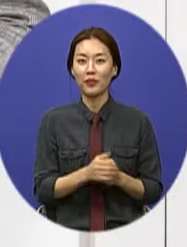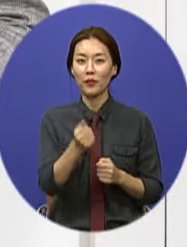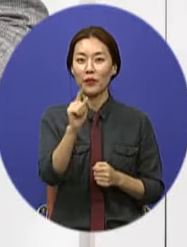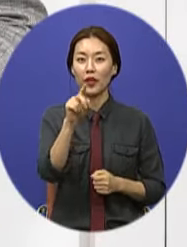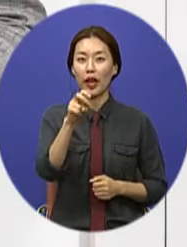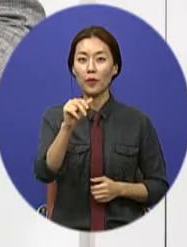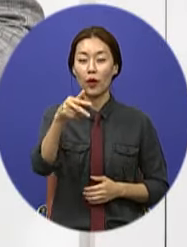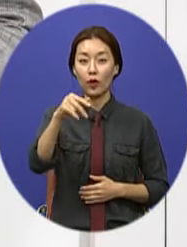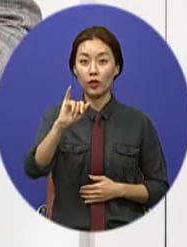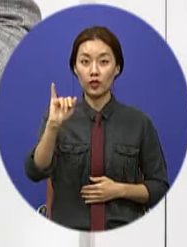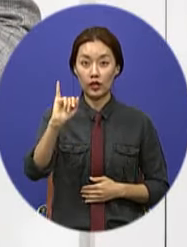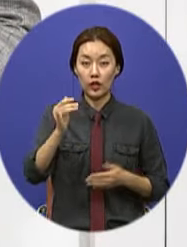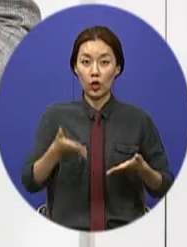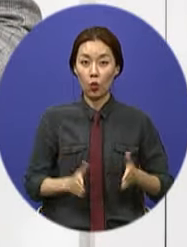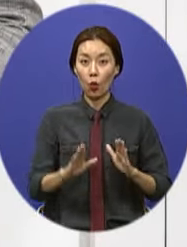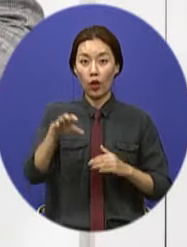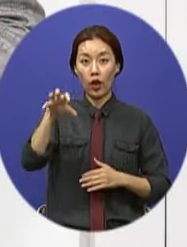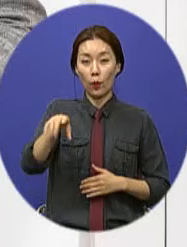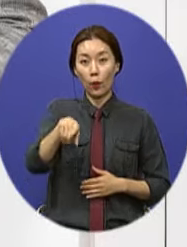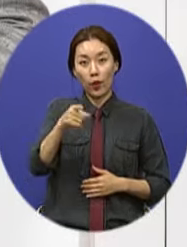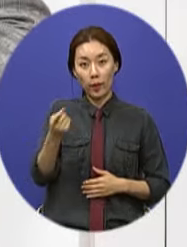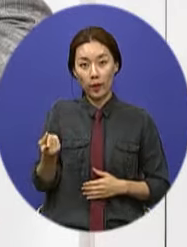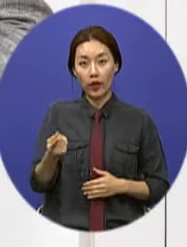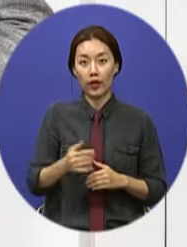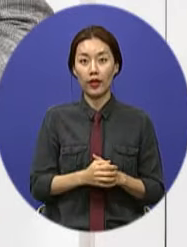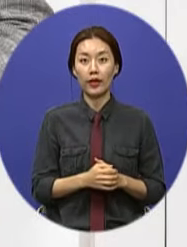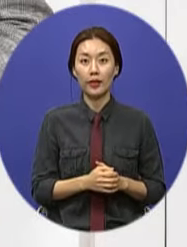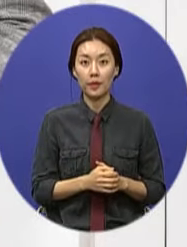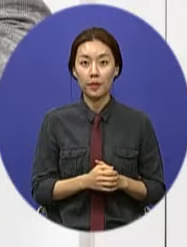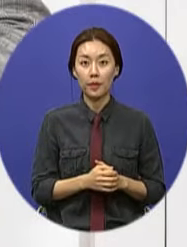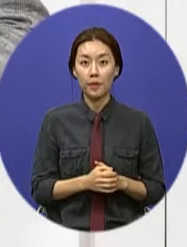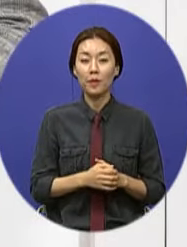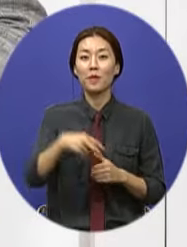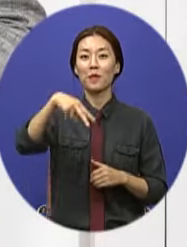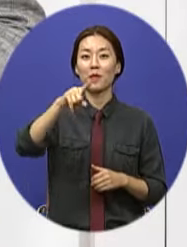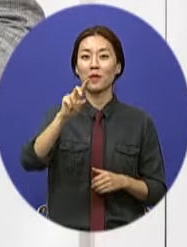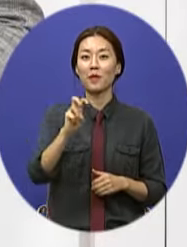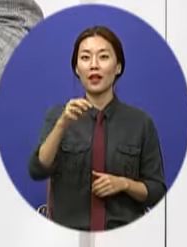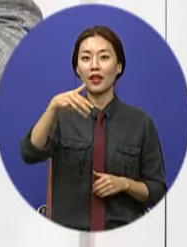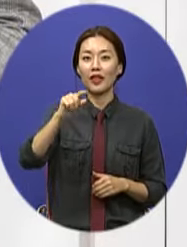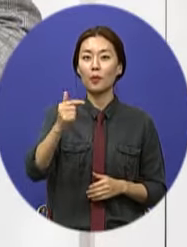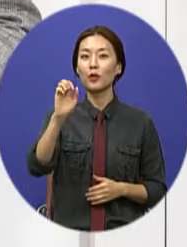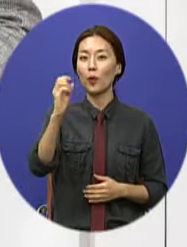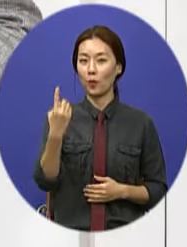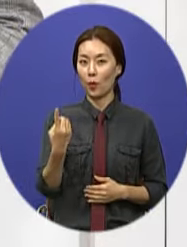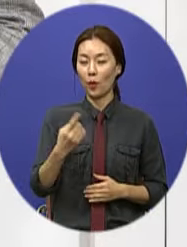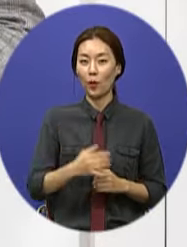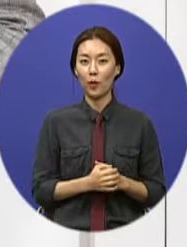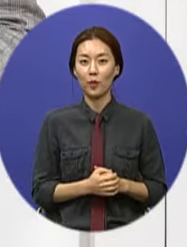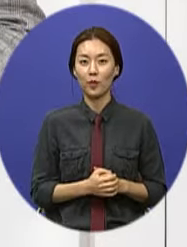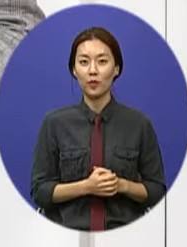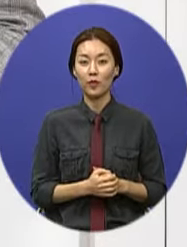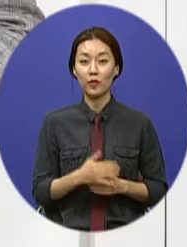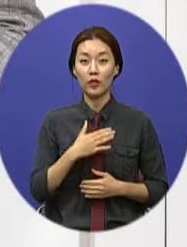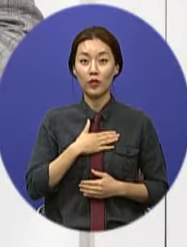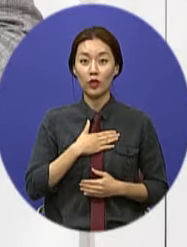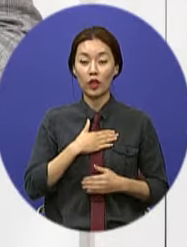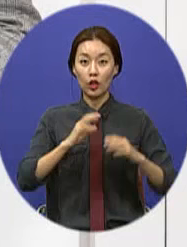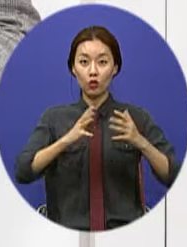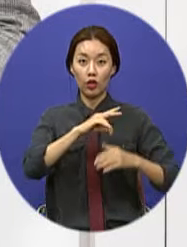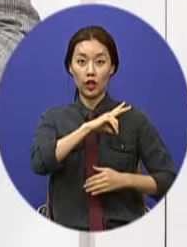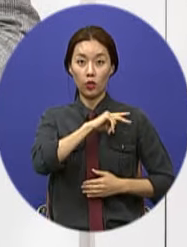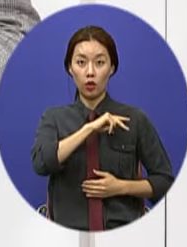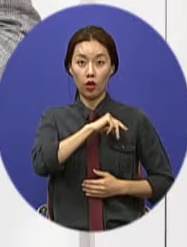오셨습니다. 한영지 씨가 고향이 바로 옆에. 예, 그렇다고요. 예, 삼천포. 삼천포. 예, 우리 그 저 그 국회의원